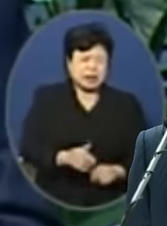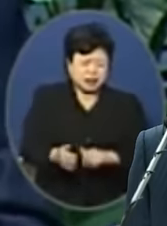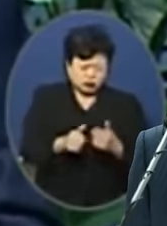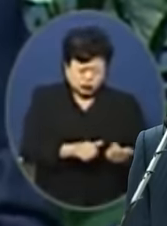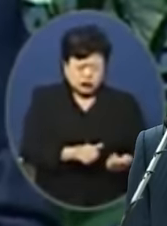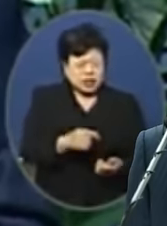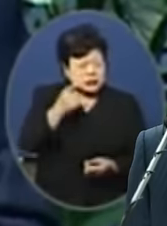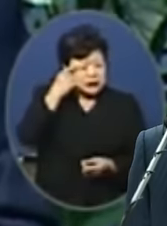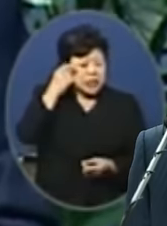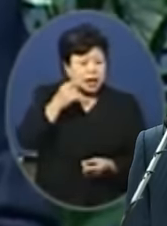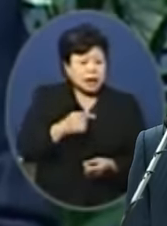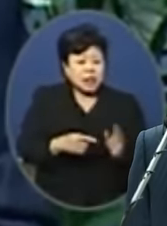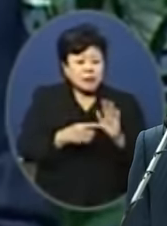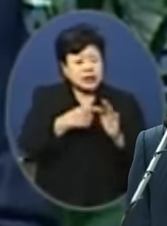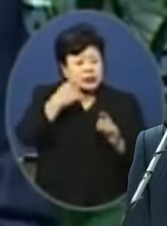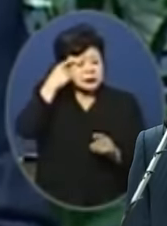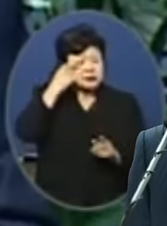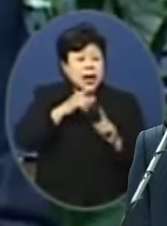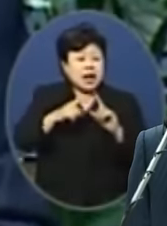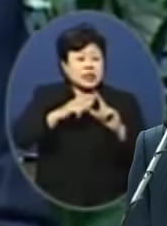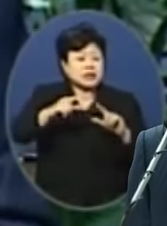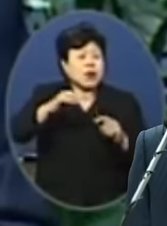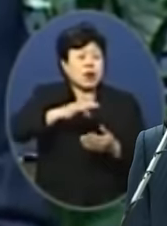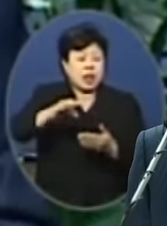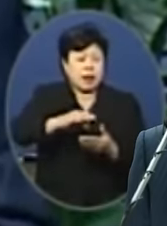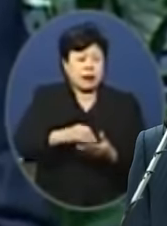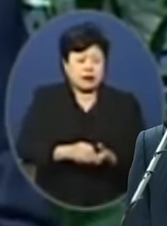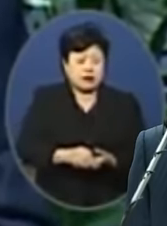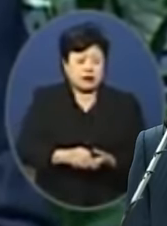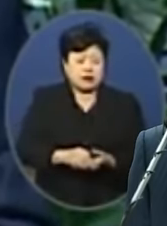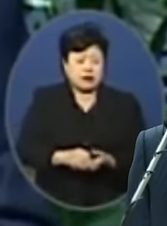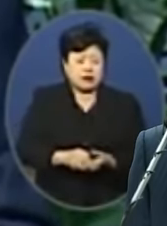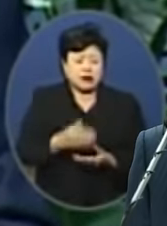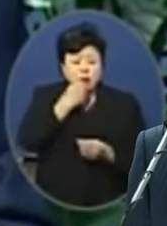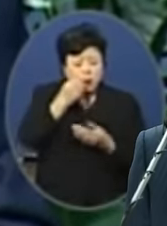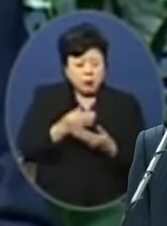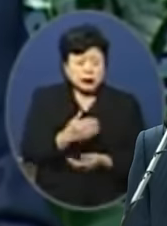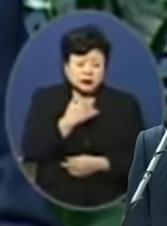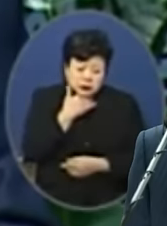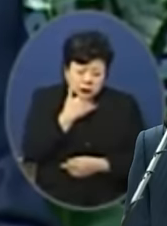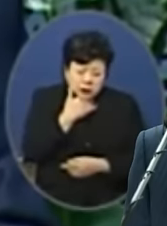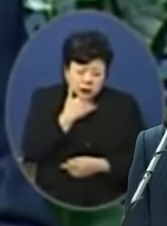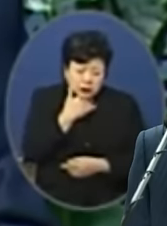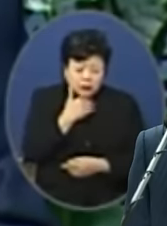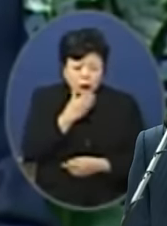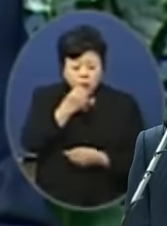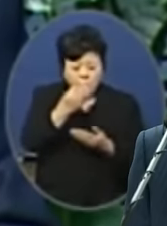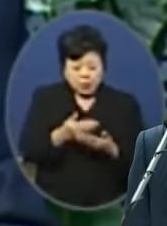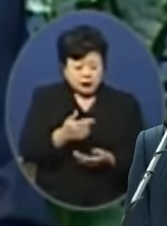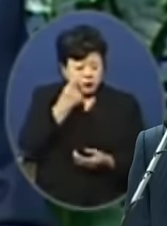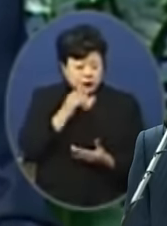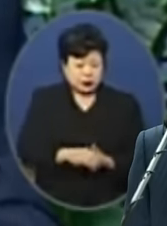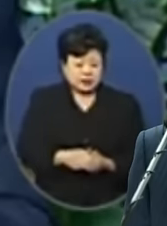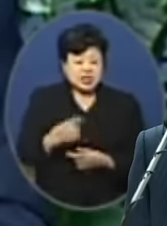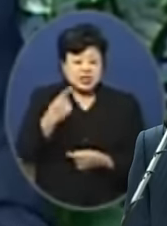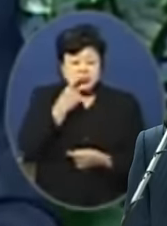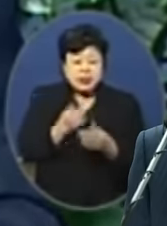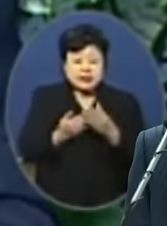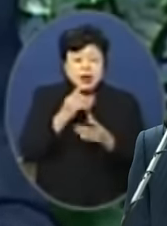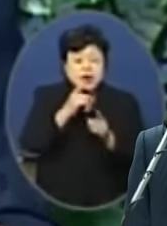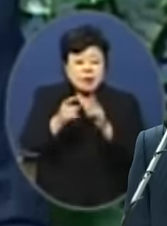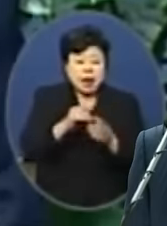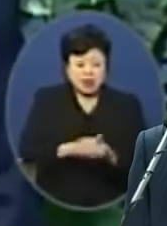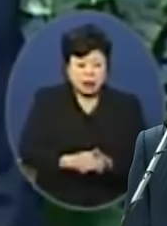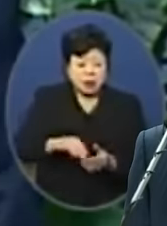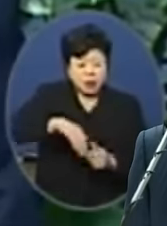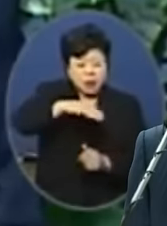놈이다, 부정적인 말만 하고 복을 받기를 기다리면 어디에서 복을 받을 수 있는 것입니까? 입에서 나온 말이